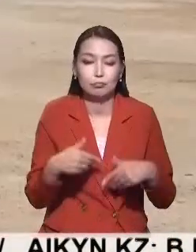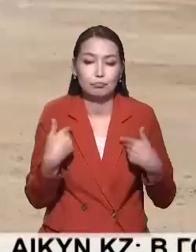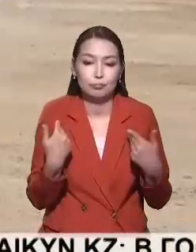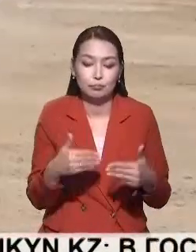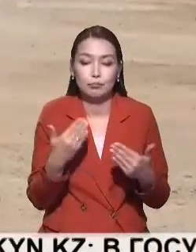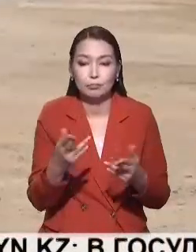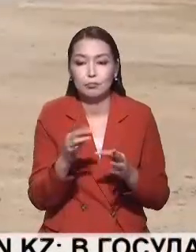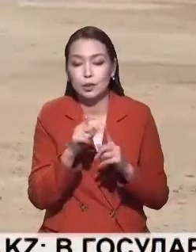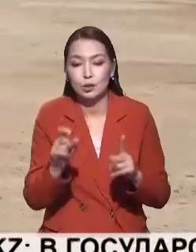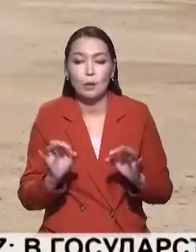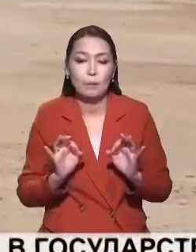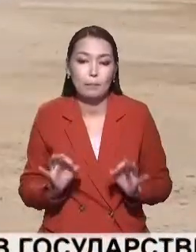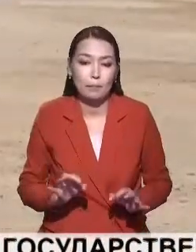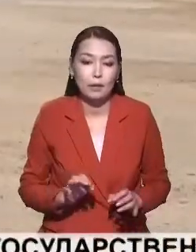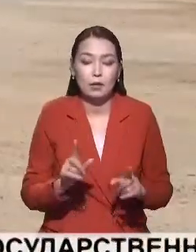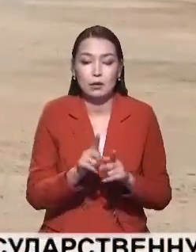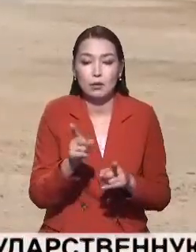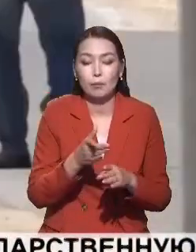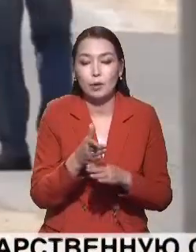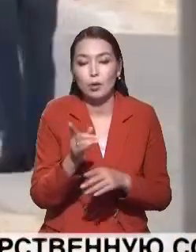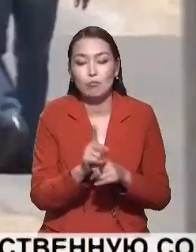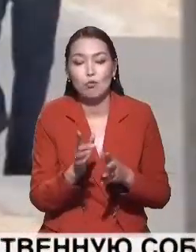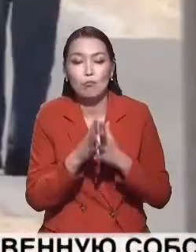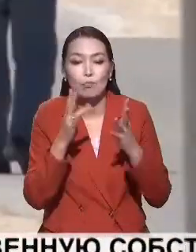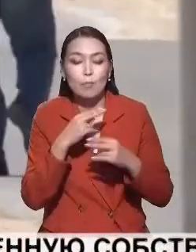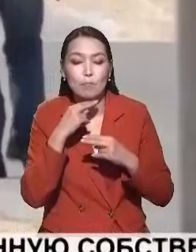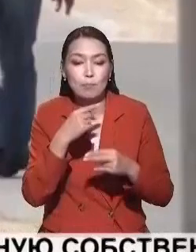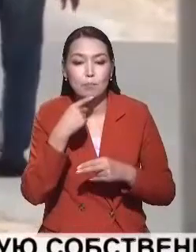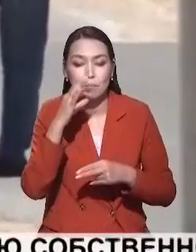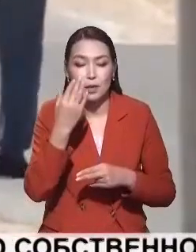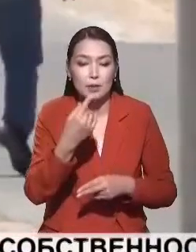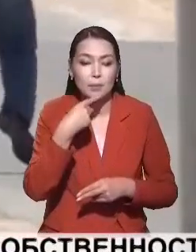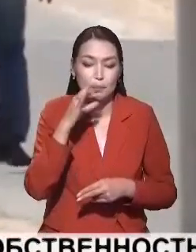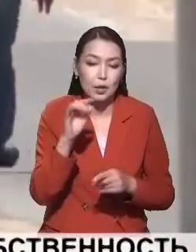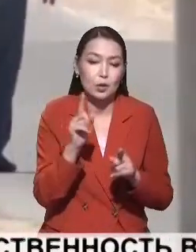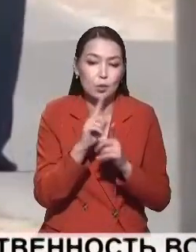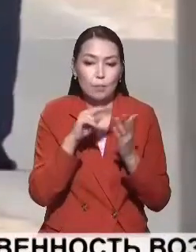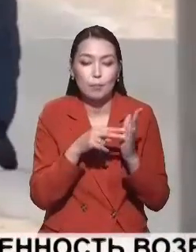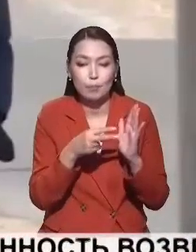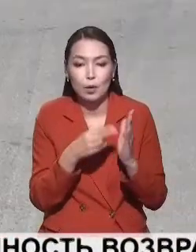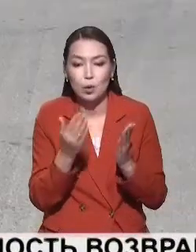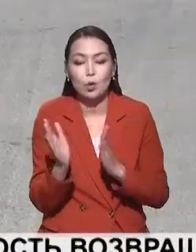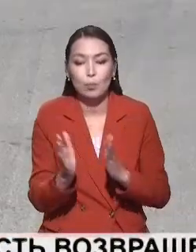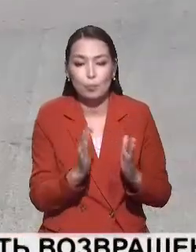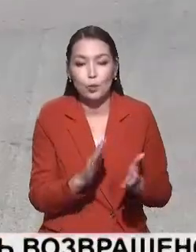словам прокурора, на поселок направлено максимальное внимание полицейских. Правоохранители намерены установить порядка